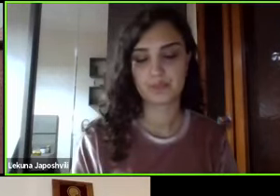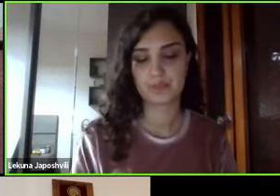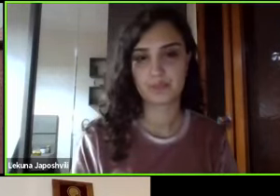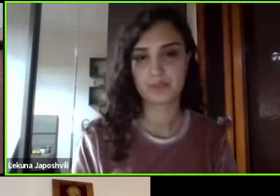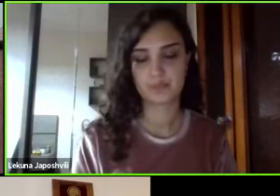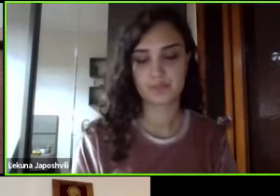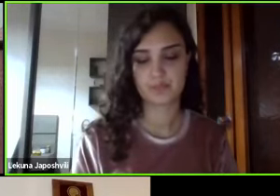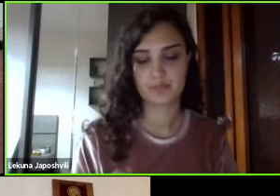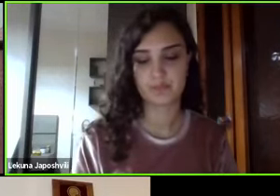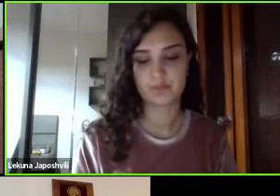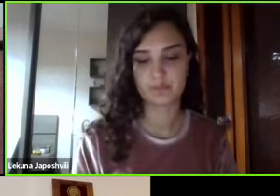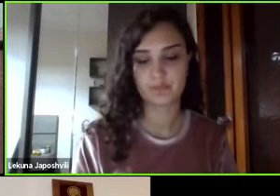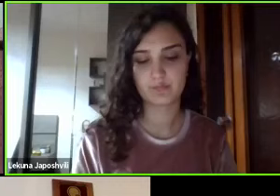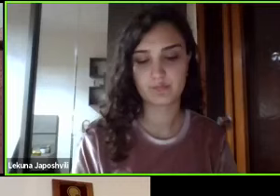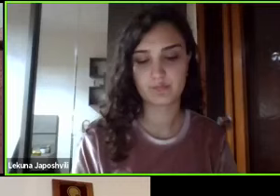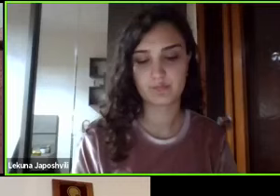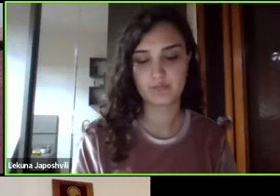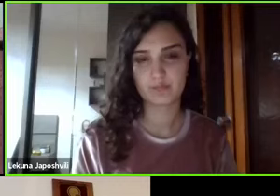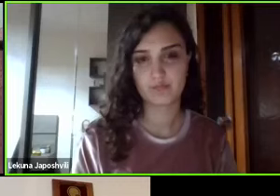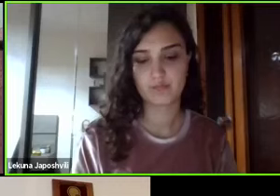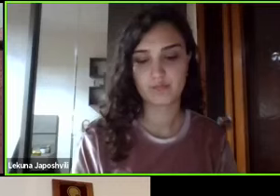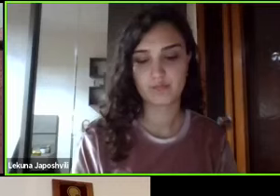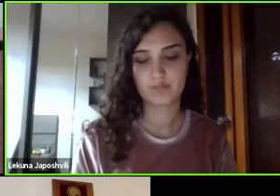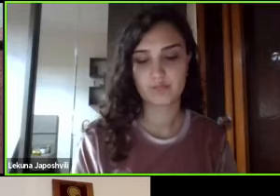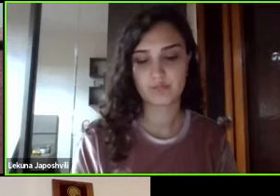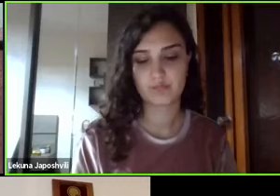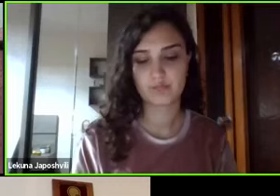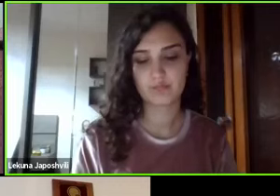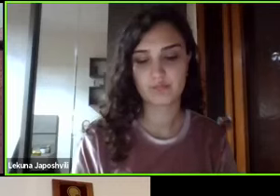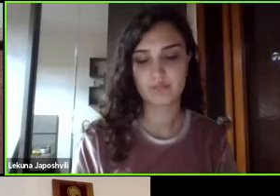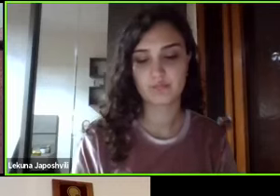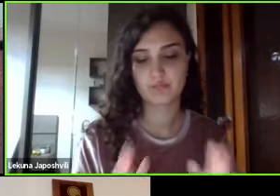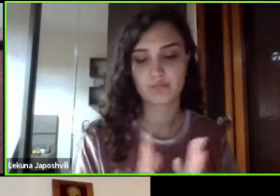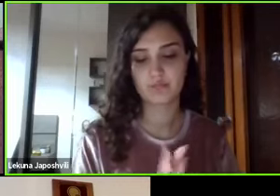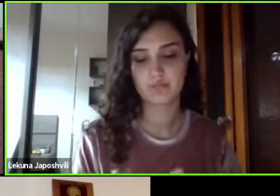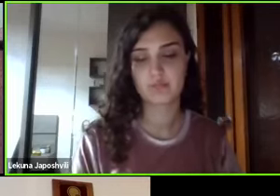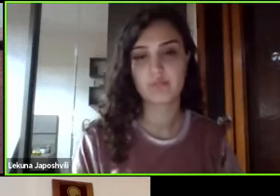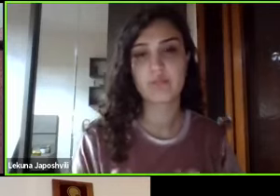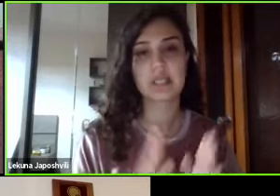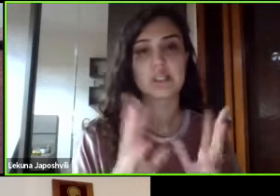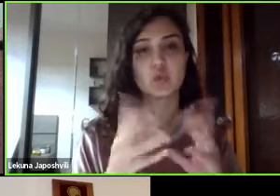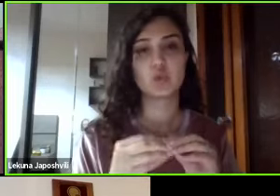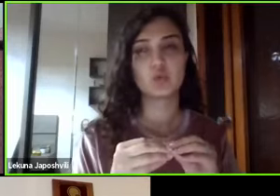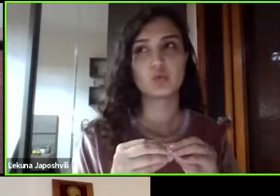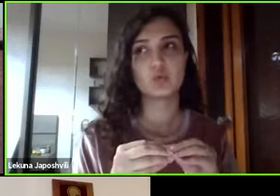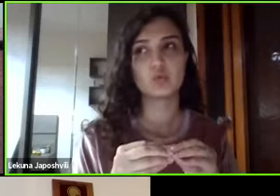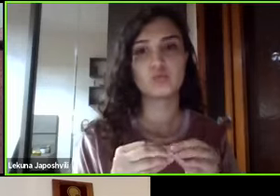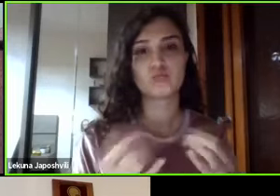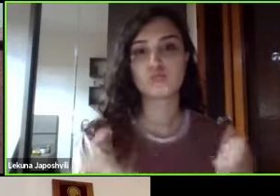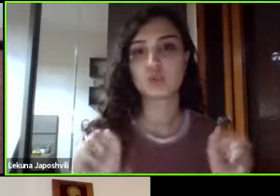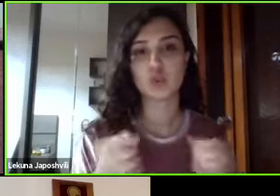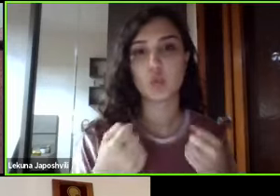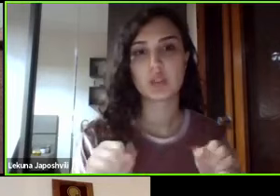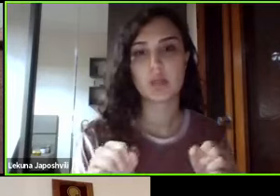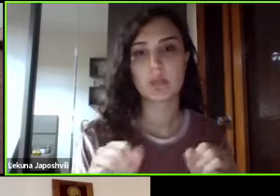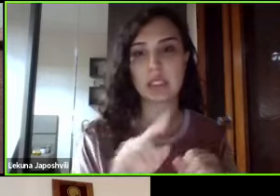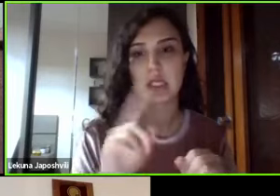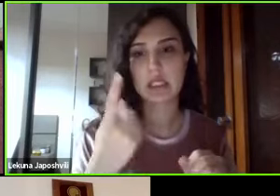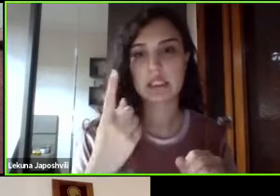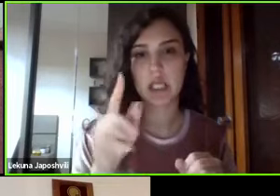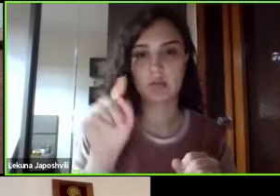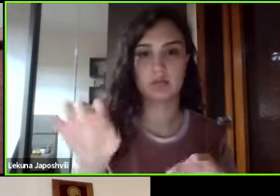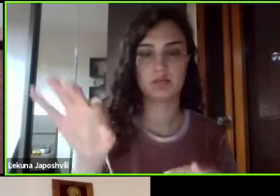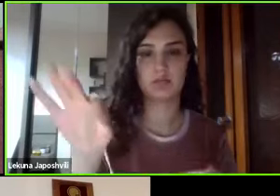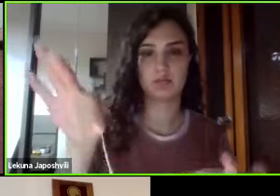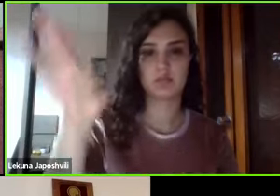რომ ცით რა შეუძლებელია ცოტა ნორმების გადაფასება უნდა მოხდეს. ცით შეუძლებელია დაეხმო რაღაც ერთ ნორმას, რომ